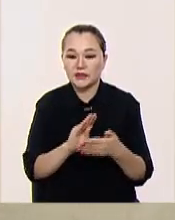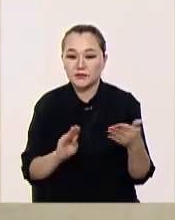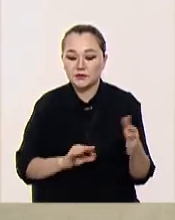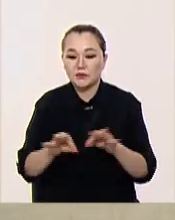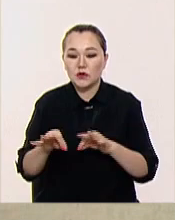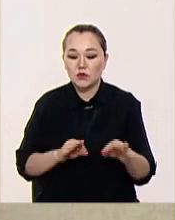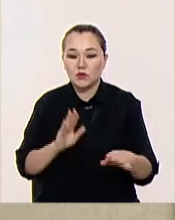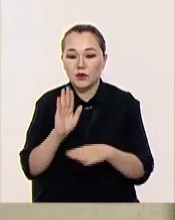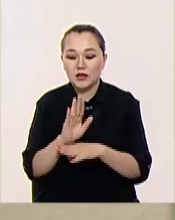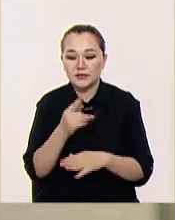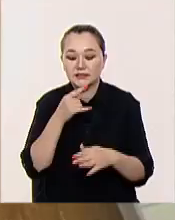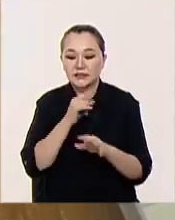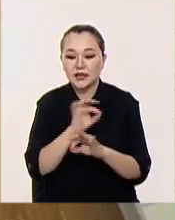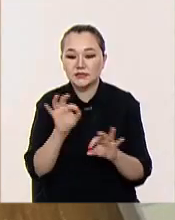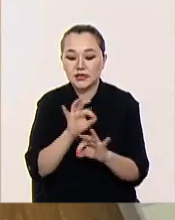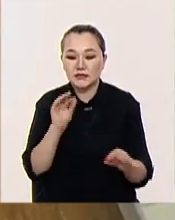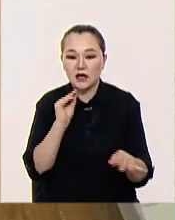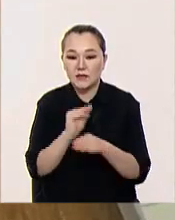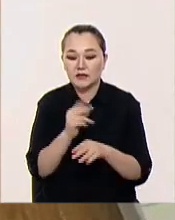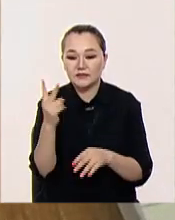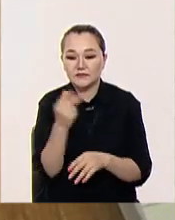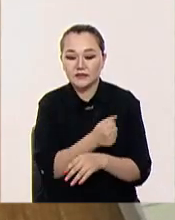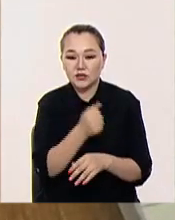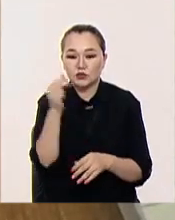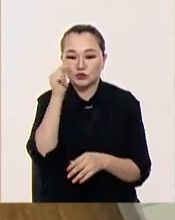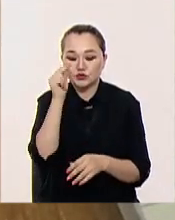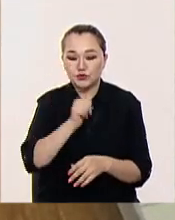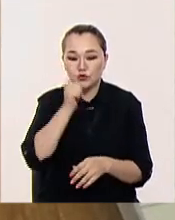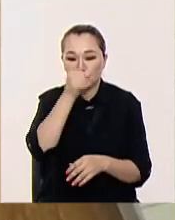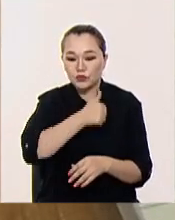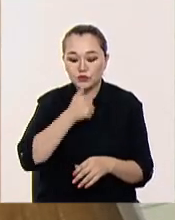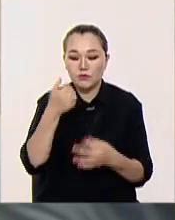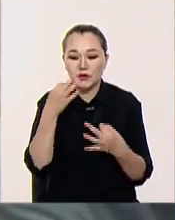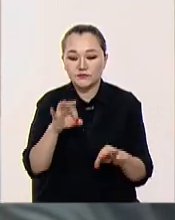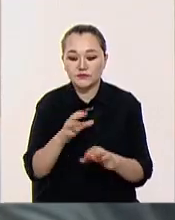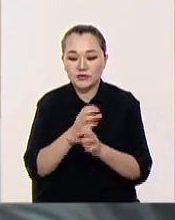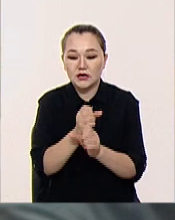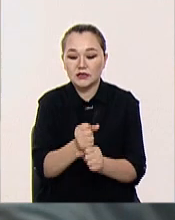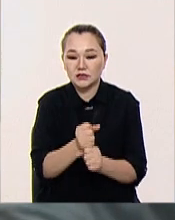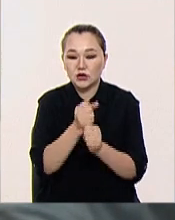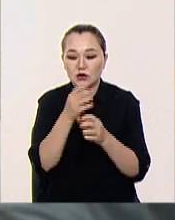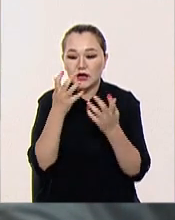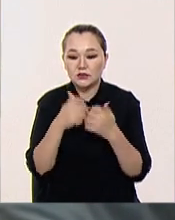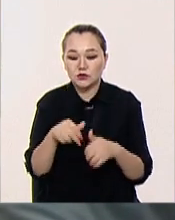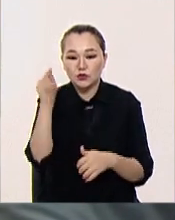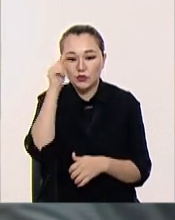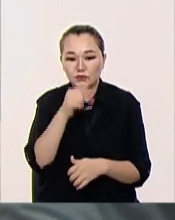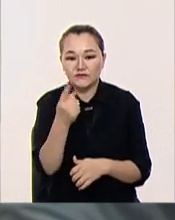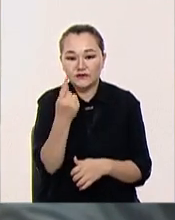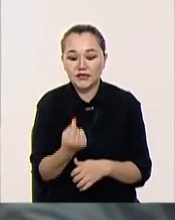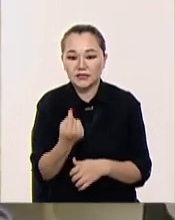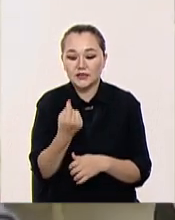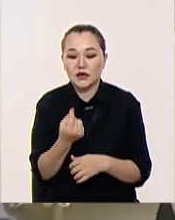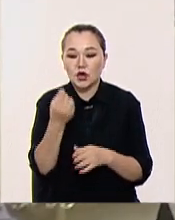проекту приказа значится, что дополнительные 2 недели к учебному году позволят сократить количество уроков в день. Кроме